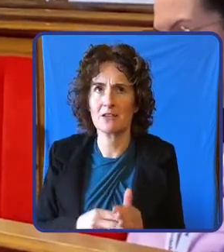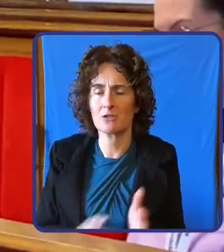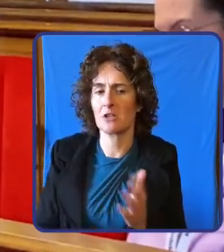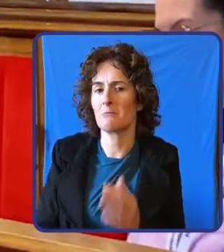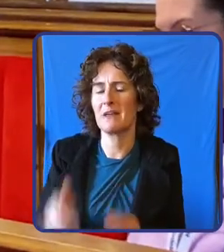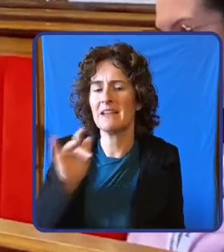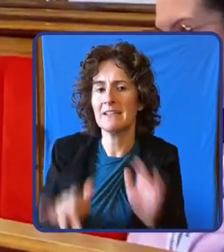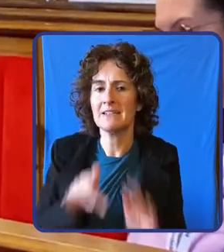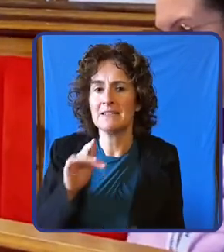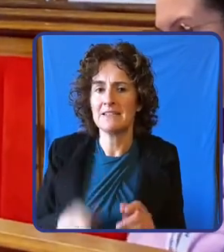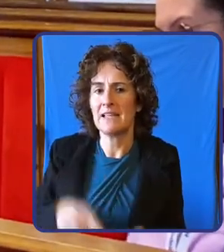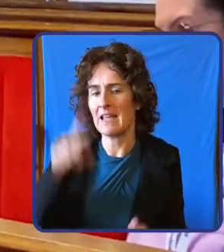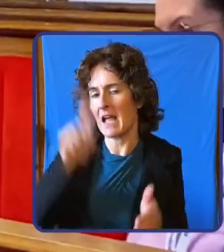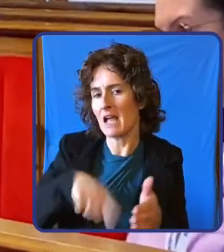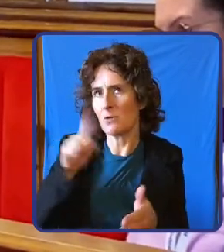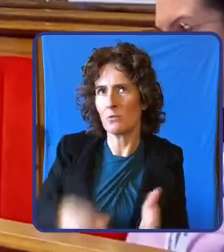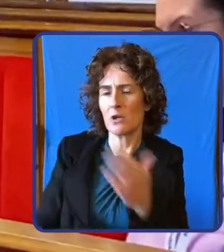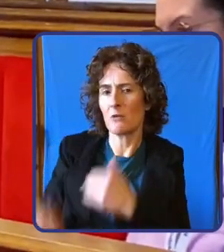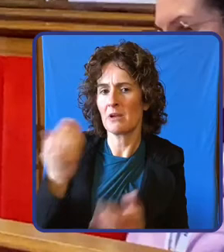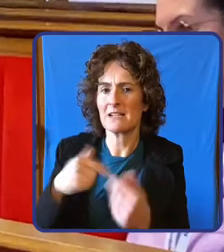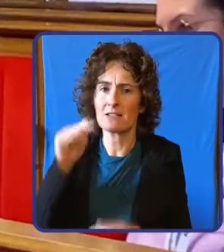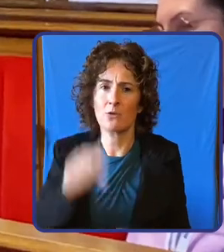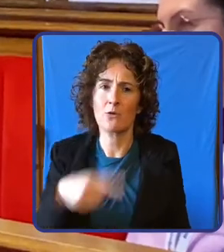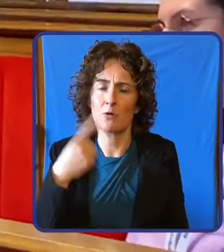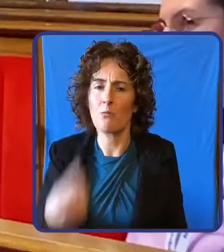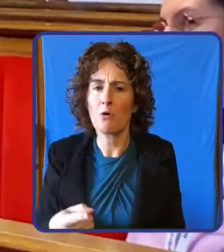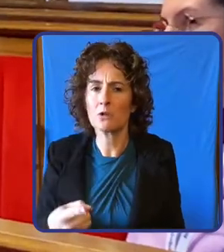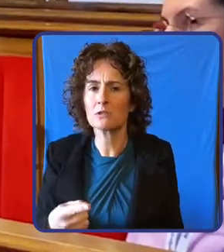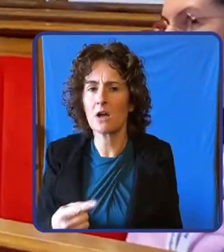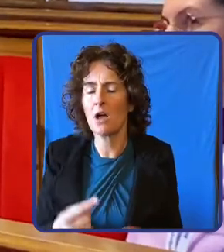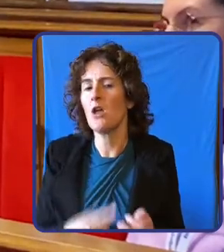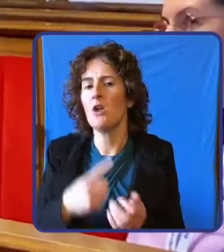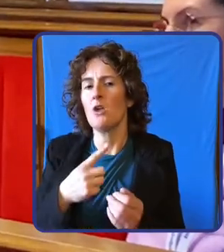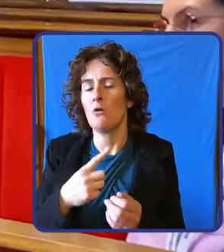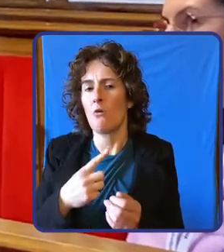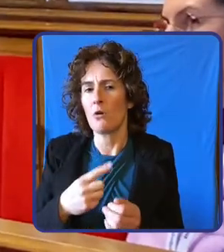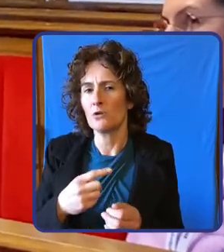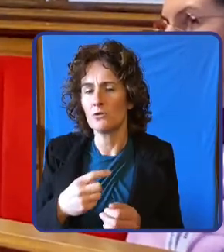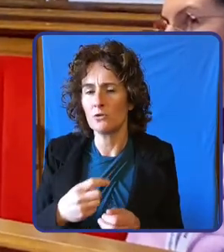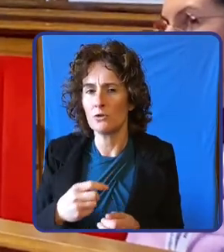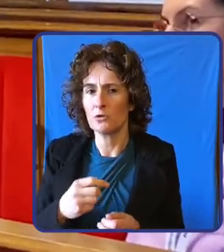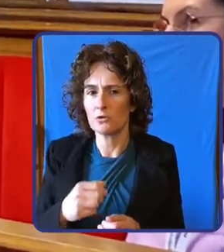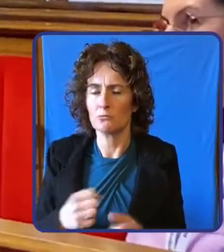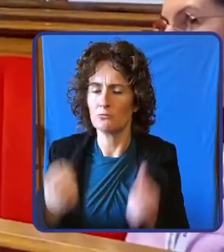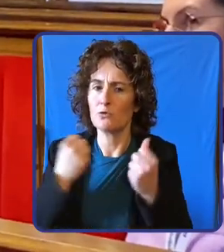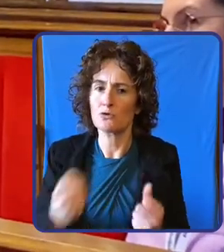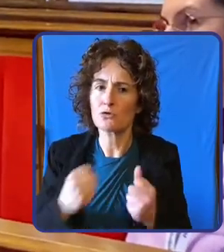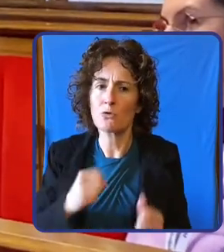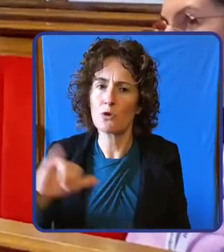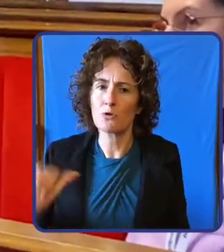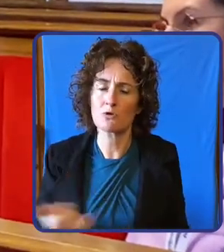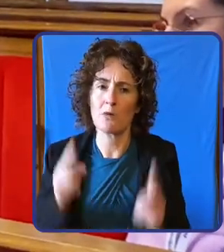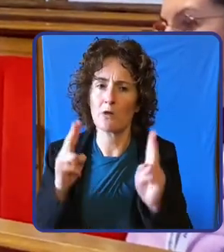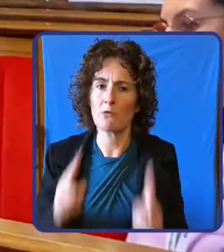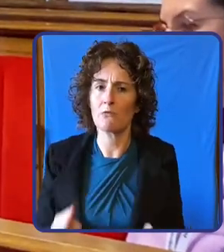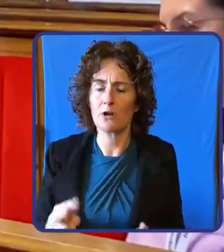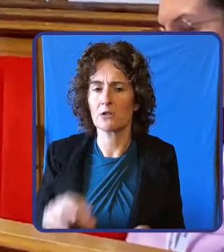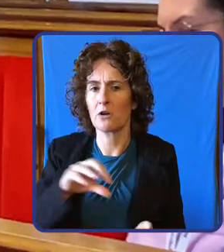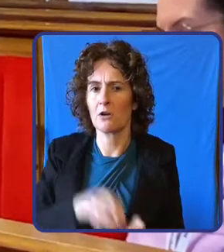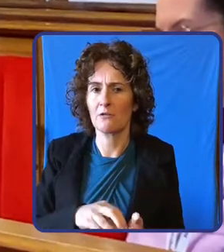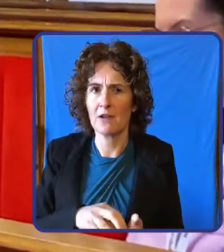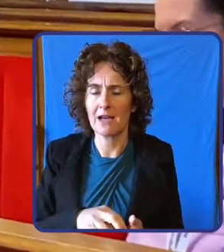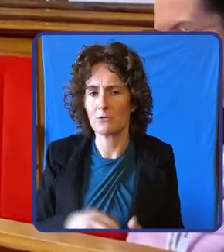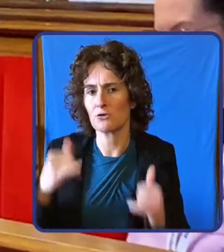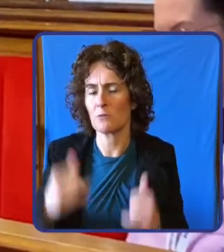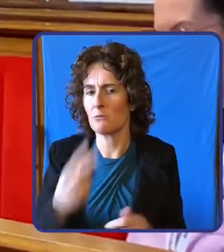beszélt, hogy nyáron becsődölhet az önkormányzat, nagyon nagy bajok vannak. Erre föl most megint azt látjuk, hogy 60 millió forintért beterveztetett egy büfét